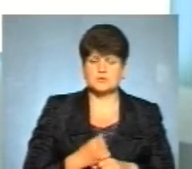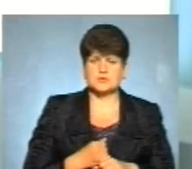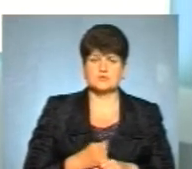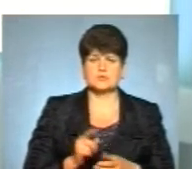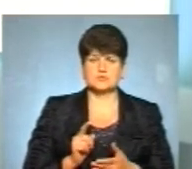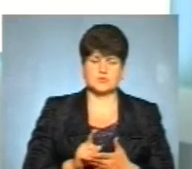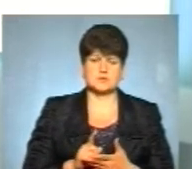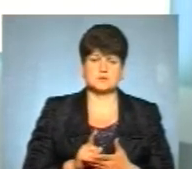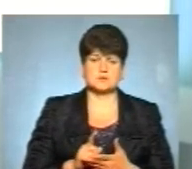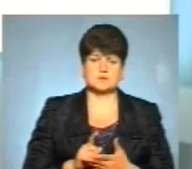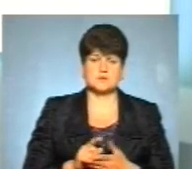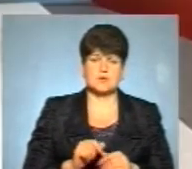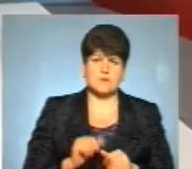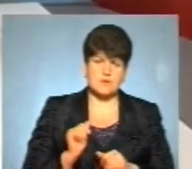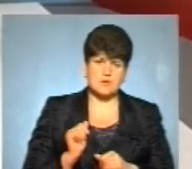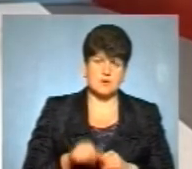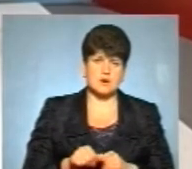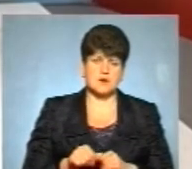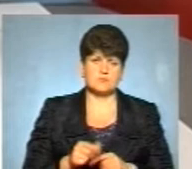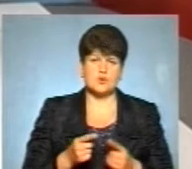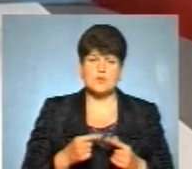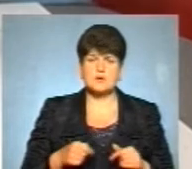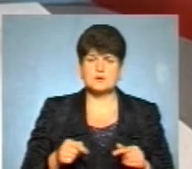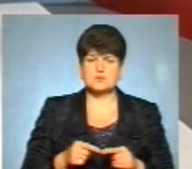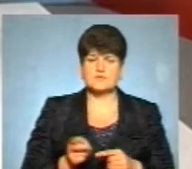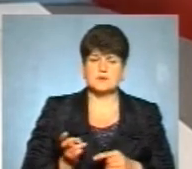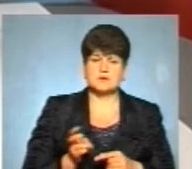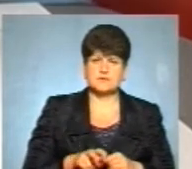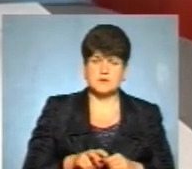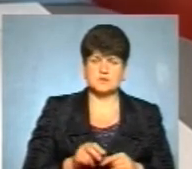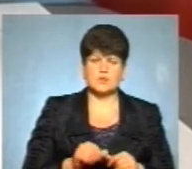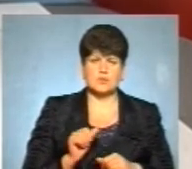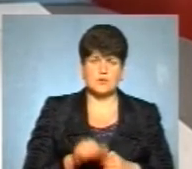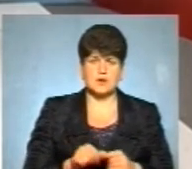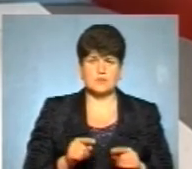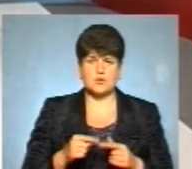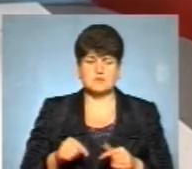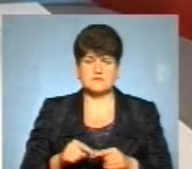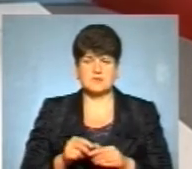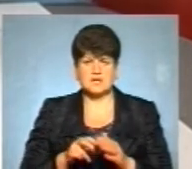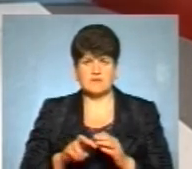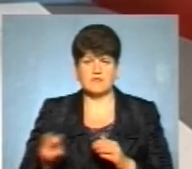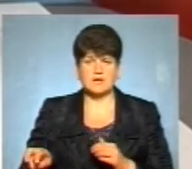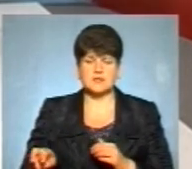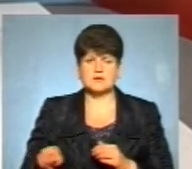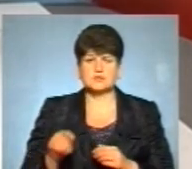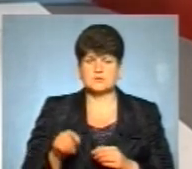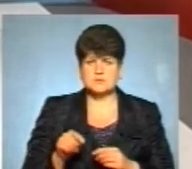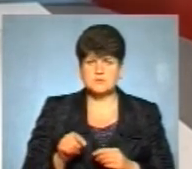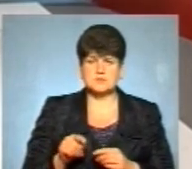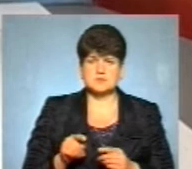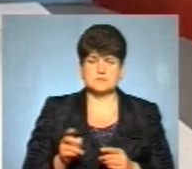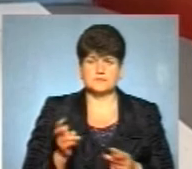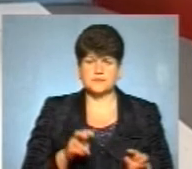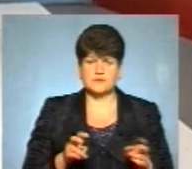зобов'язаний окремо організувати вхід і окремо організувати вихід, щоб ці потоки відвідувачів,